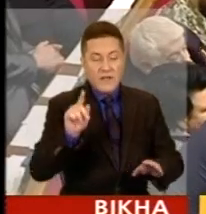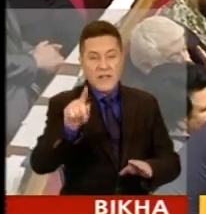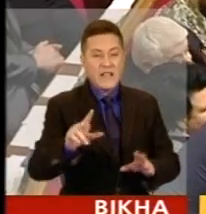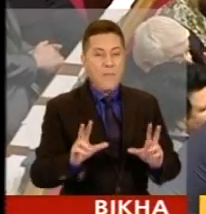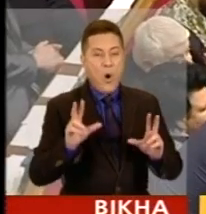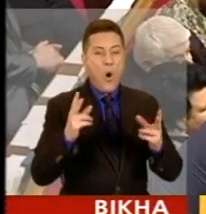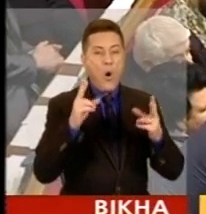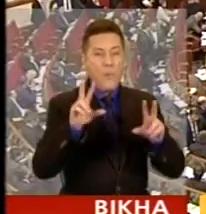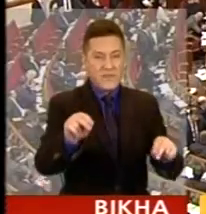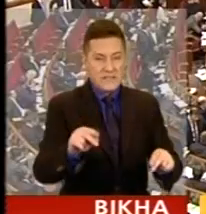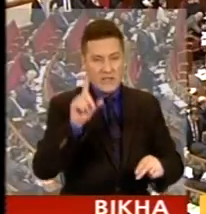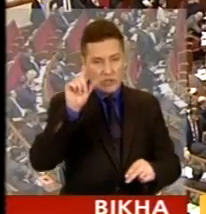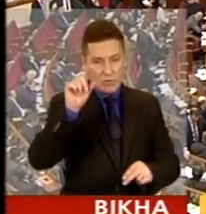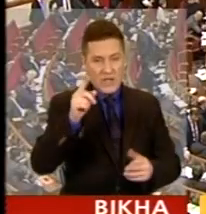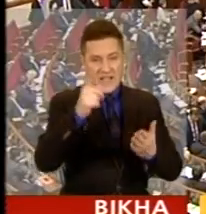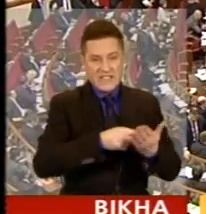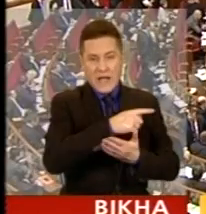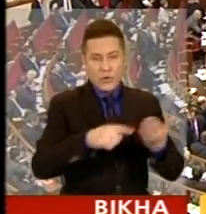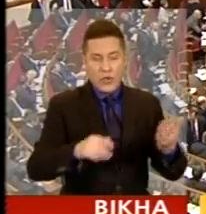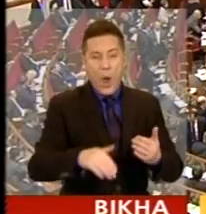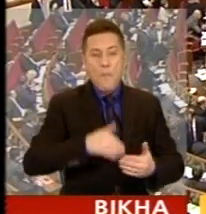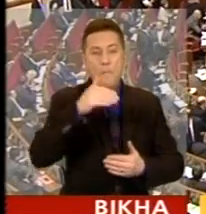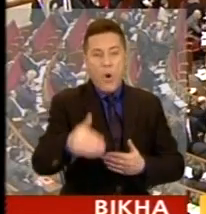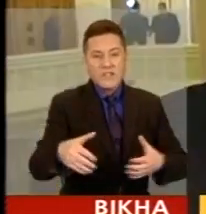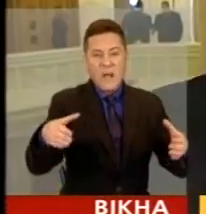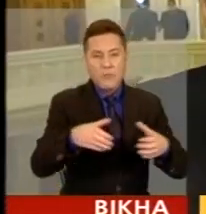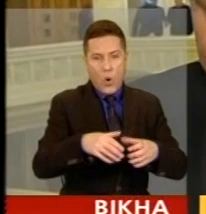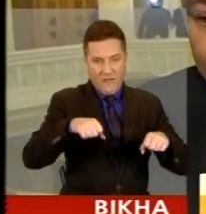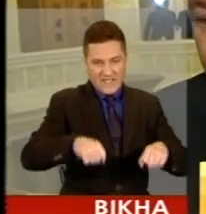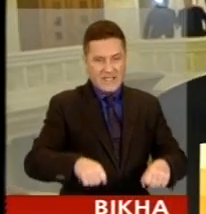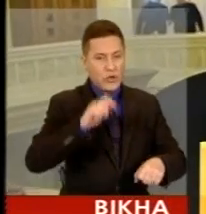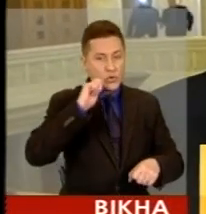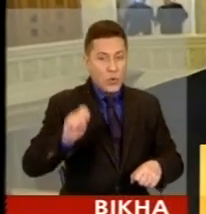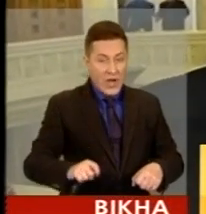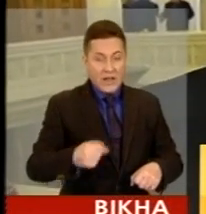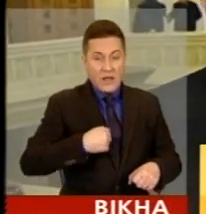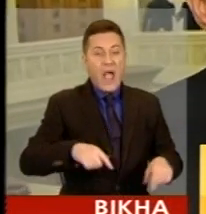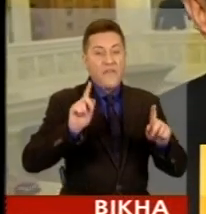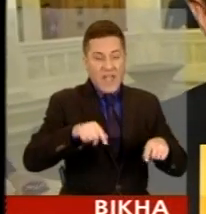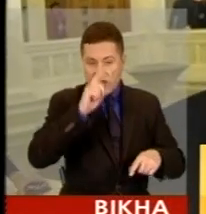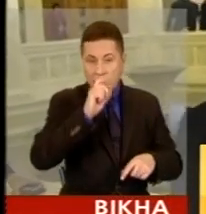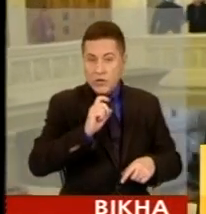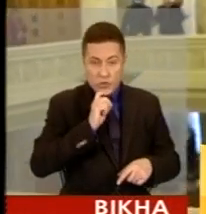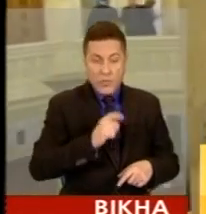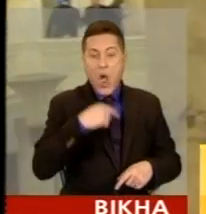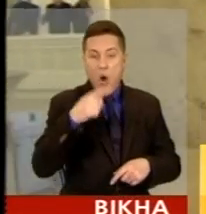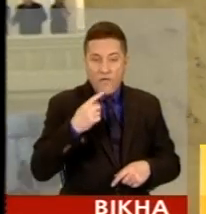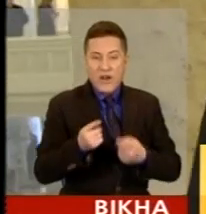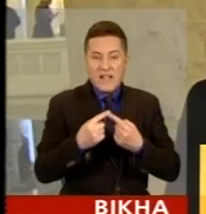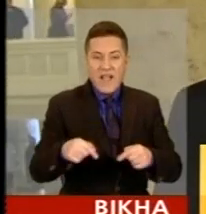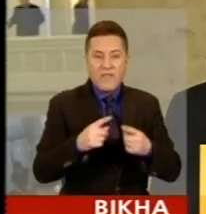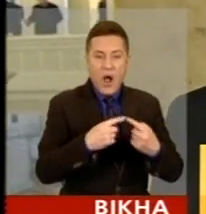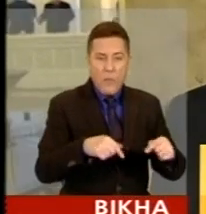обіцяного ще з понеділка скасування позаблокового статусу України. Я теж не розумію. Говорили, ми на